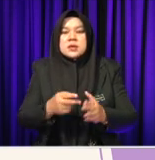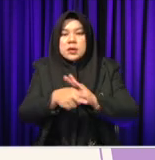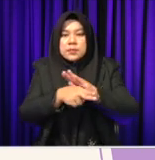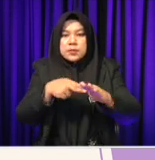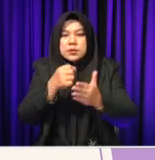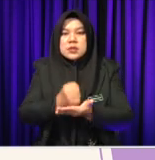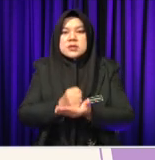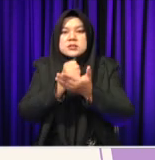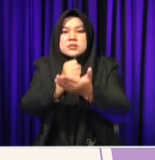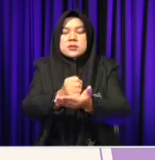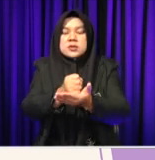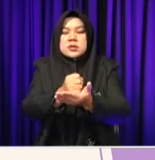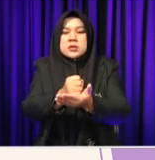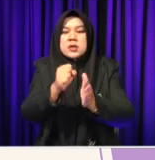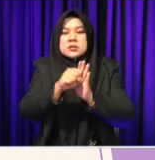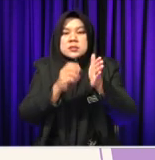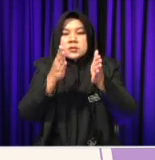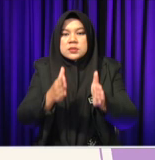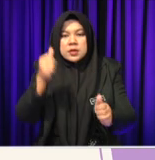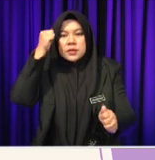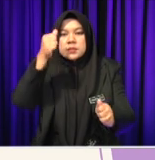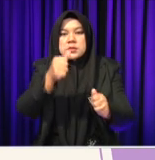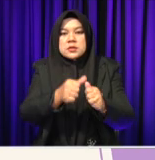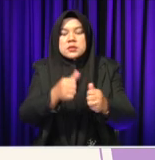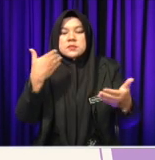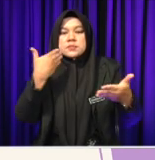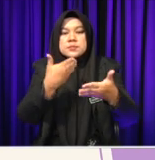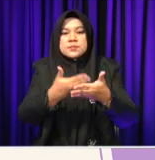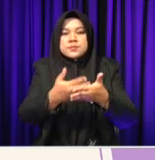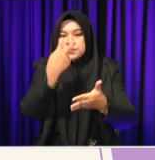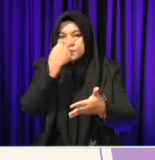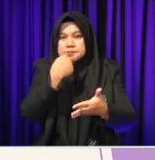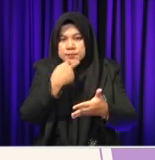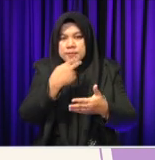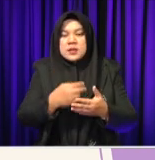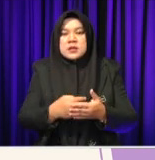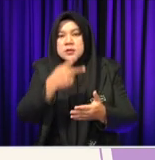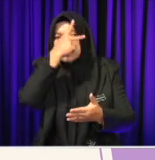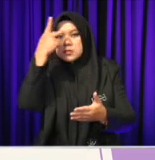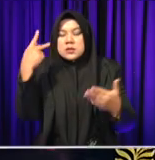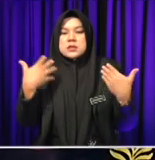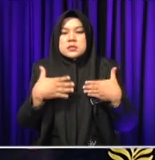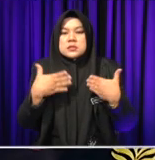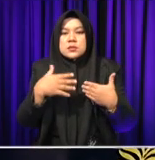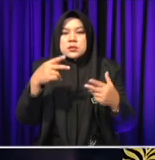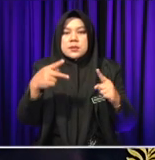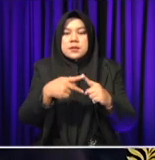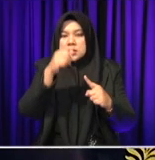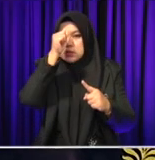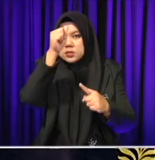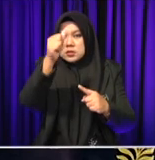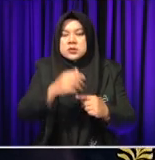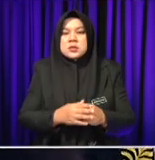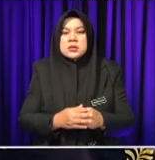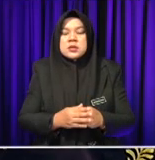sedekah seseorang yang mengingati Allah sehingga mengalir air mata kerana takut kepada Allah jadi di sini